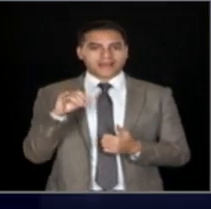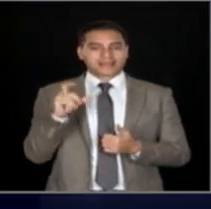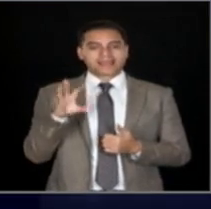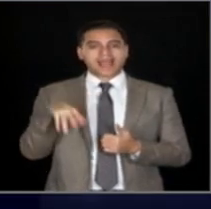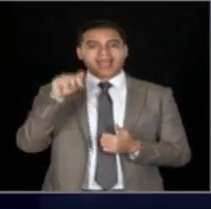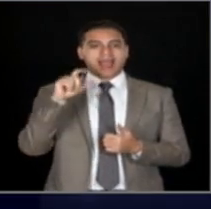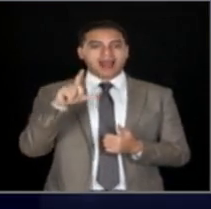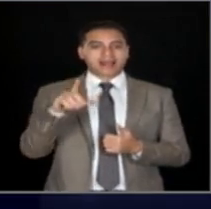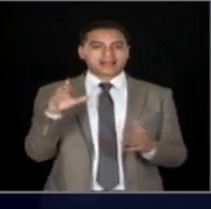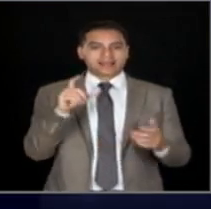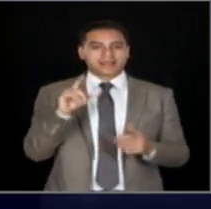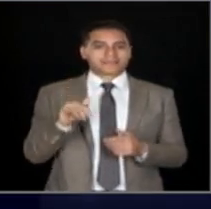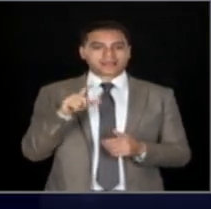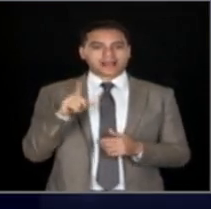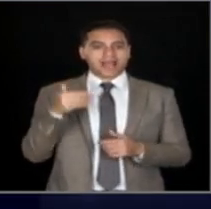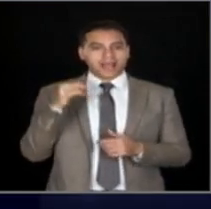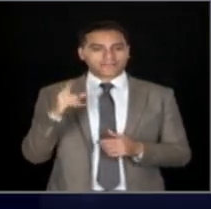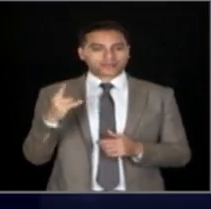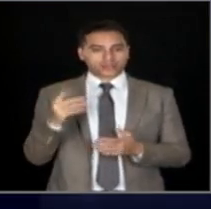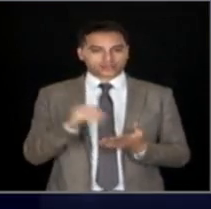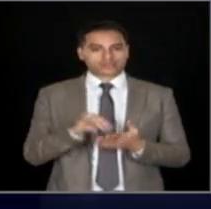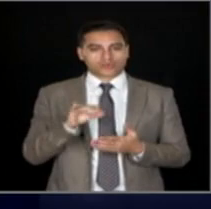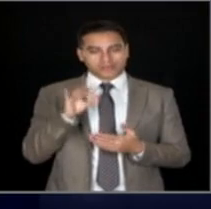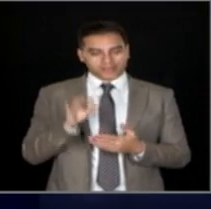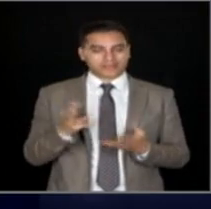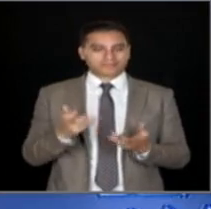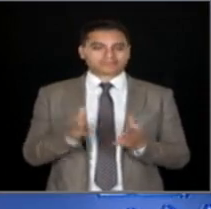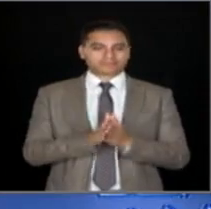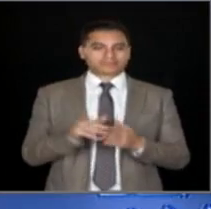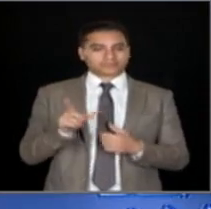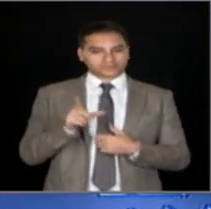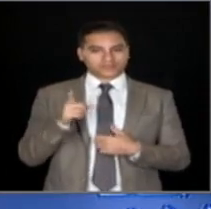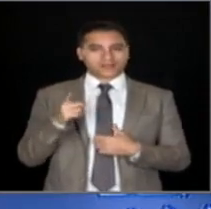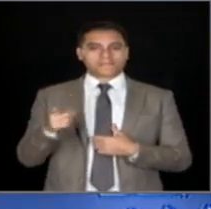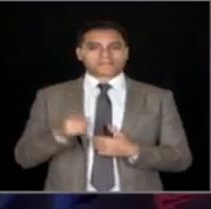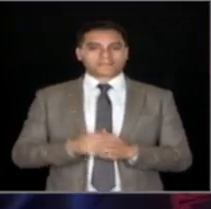نهال نبيل، أحمد الهلباوي، عشر نقط، مهمين جدا. إجابة صحيحة.